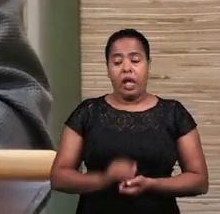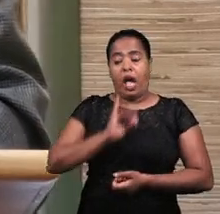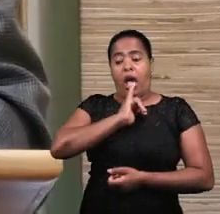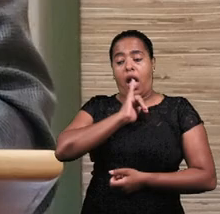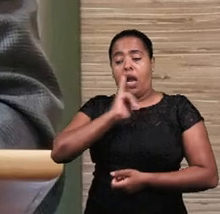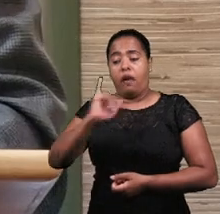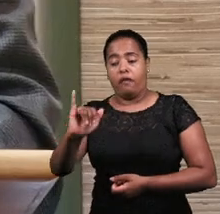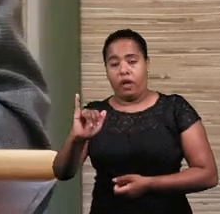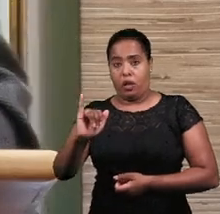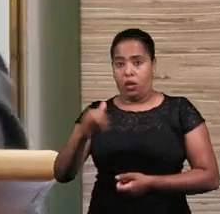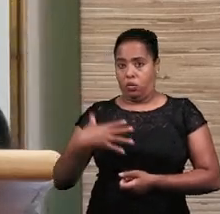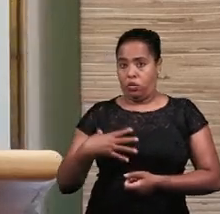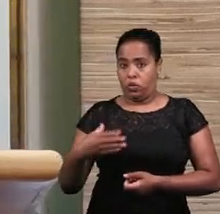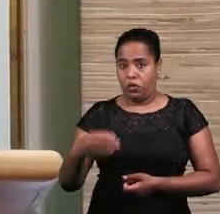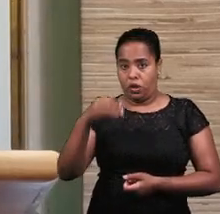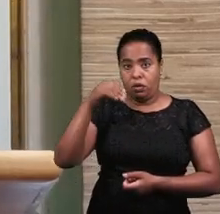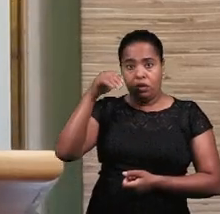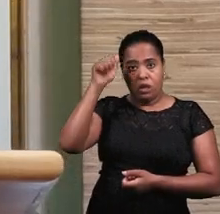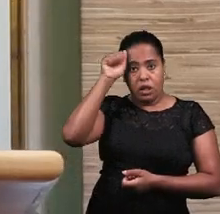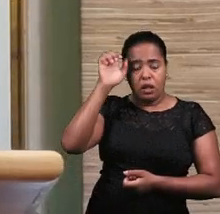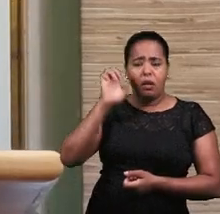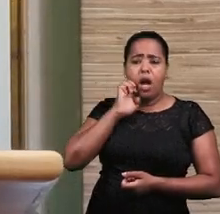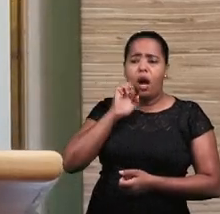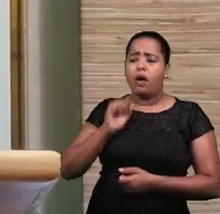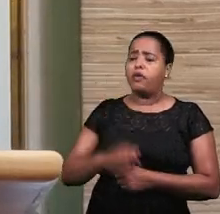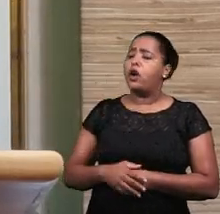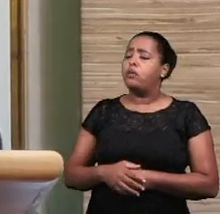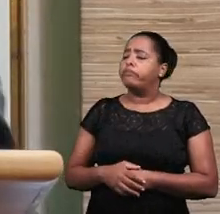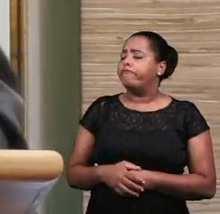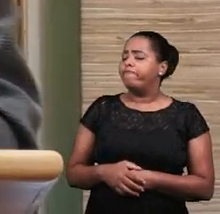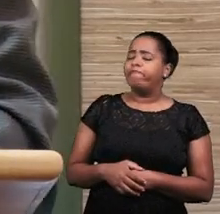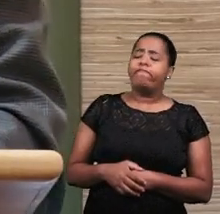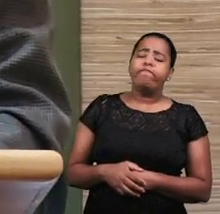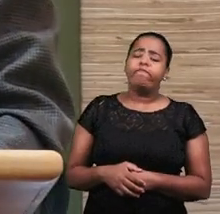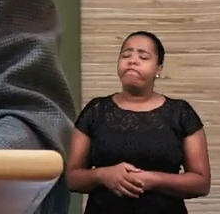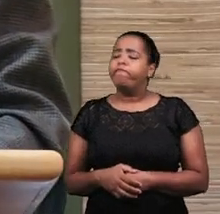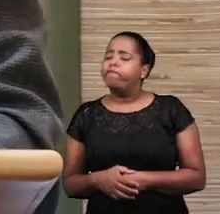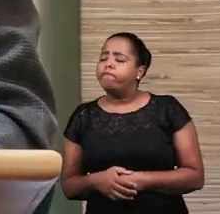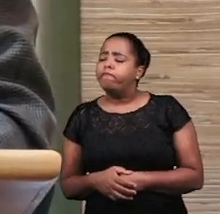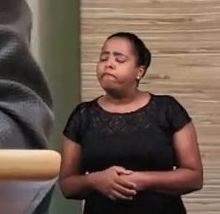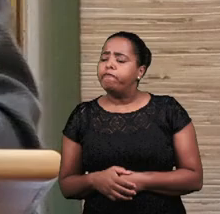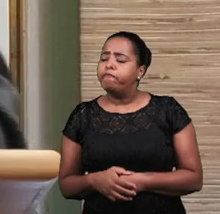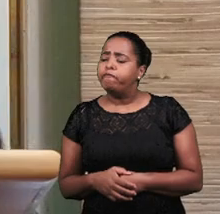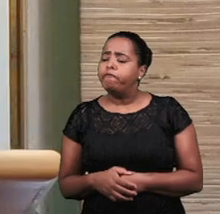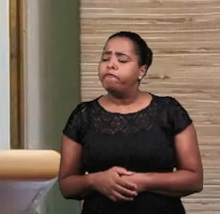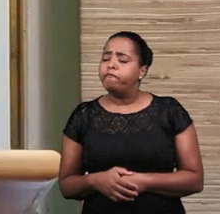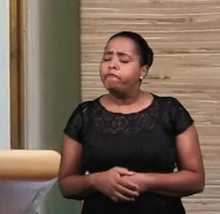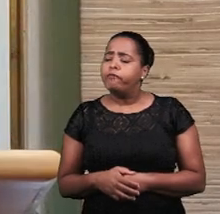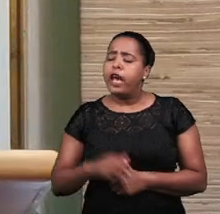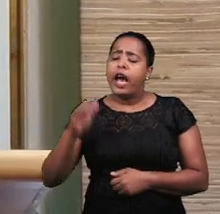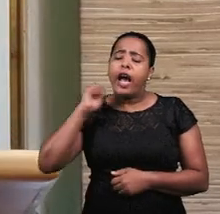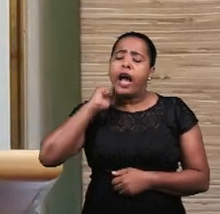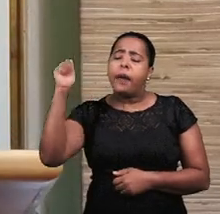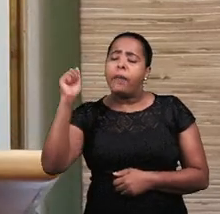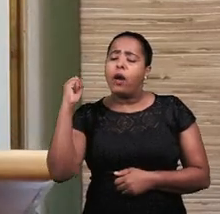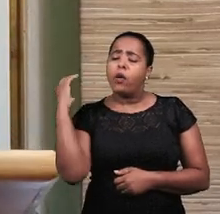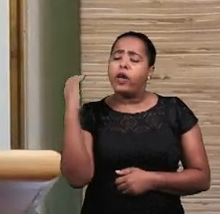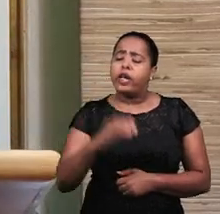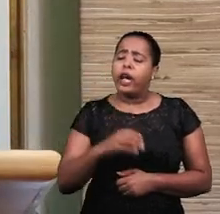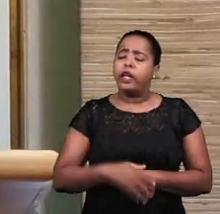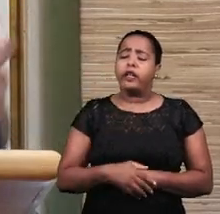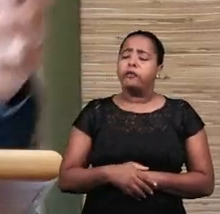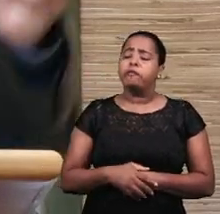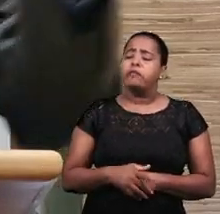et Ève. Je veux que vous m'apportiez une offrande. Caïn, et il est venu